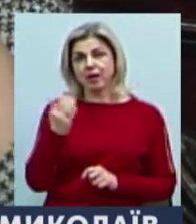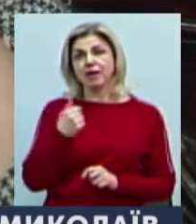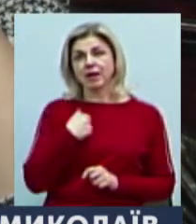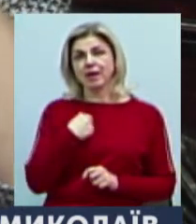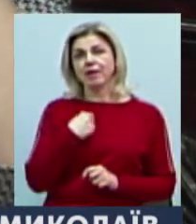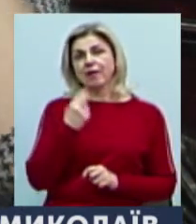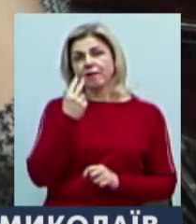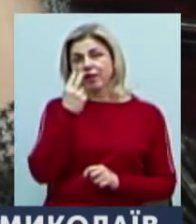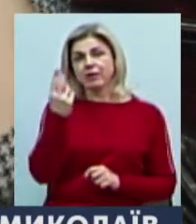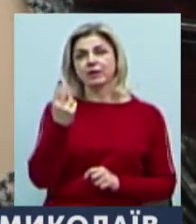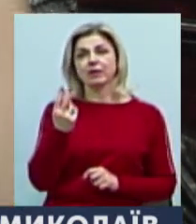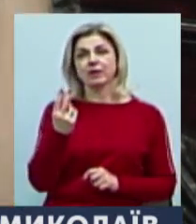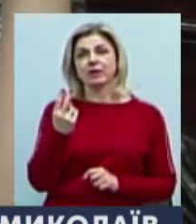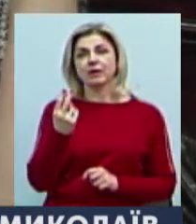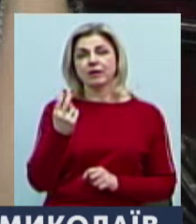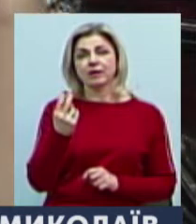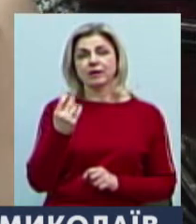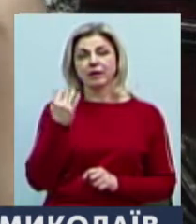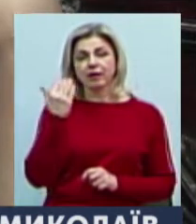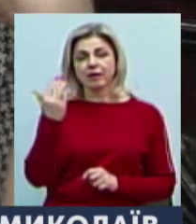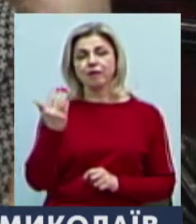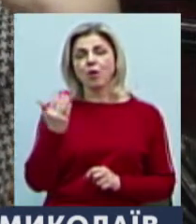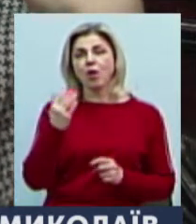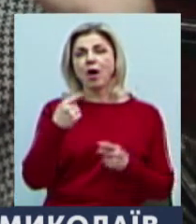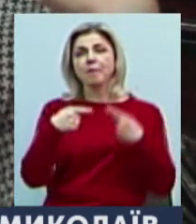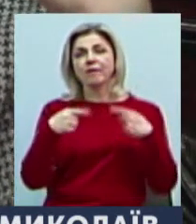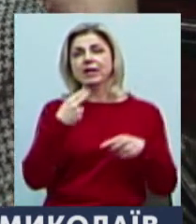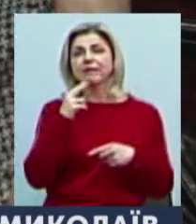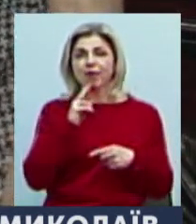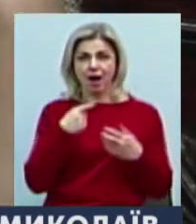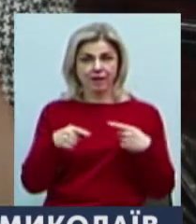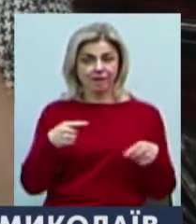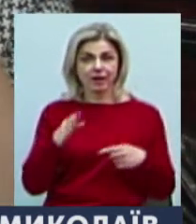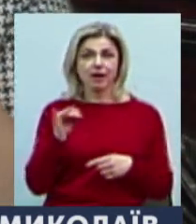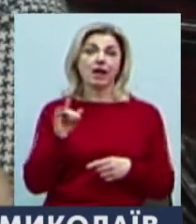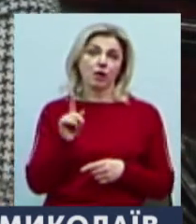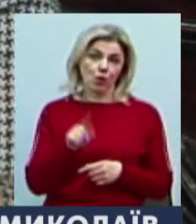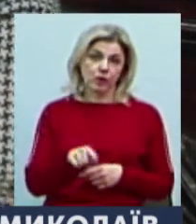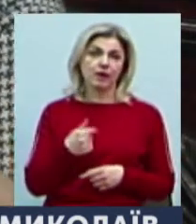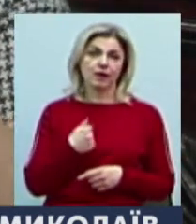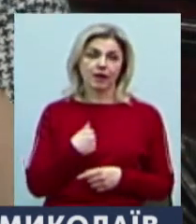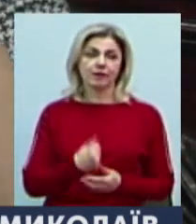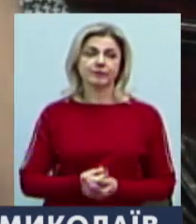в її його переливи, в його барви, і тоді я